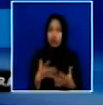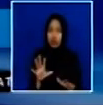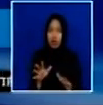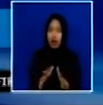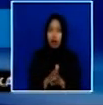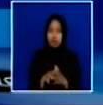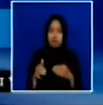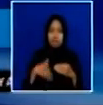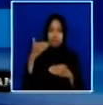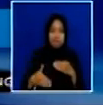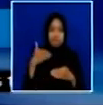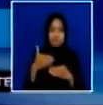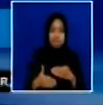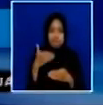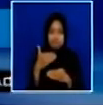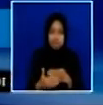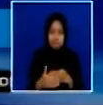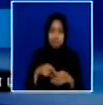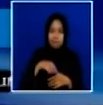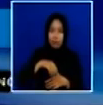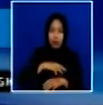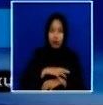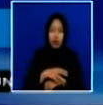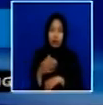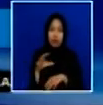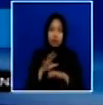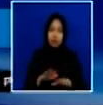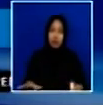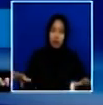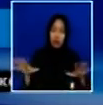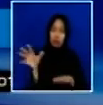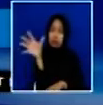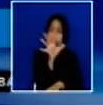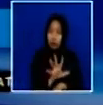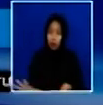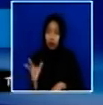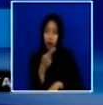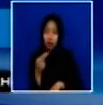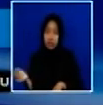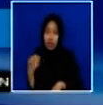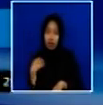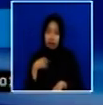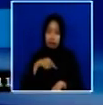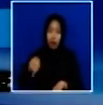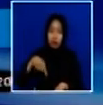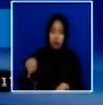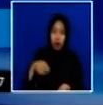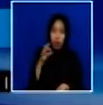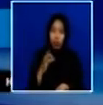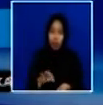keseluruh wilayah Indonesia baik yang kota maupun yang berada di desa